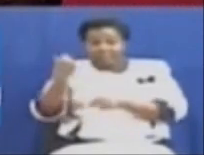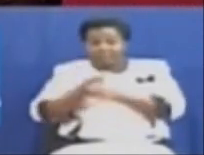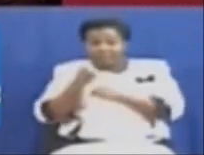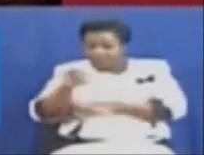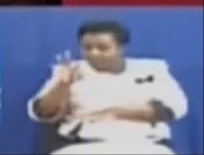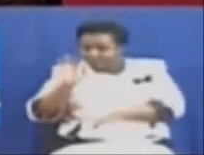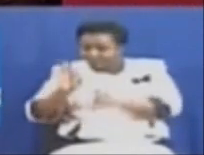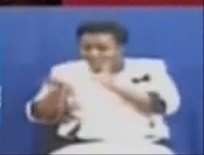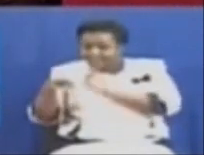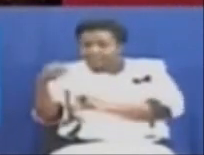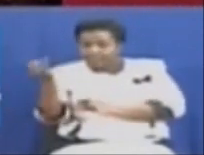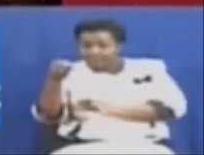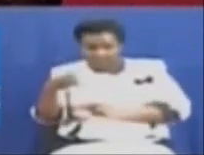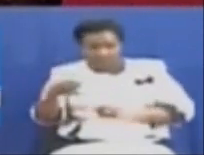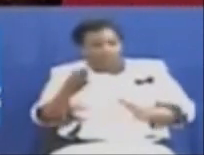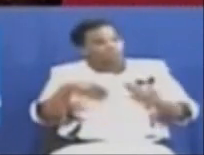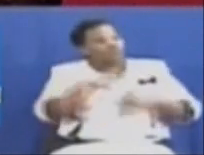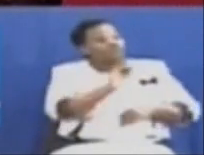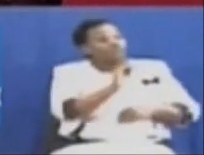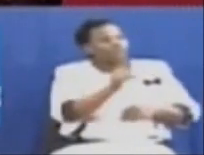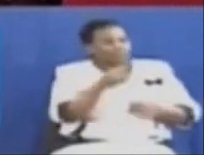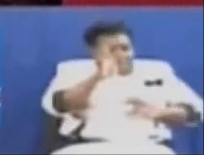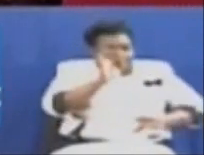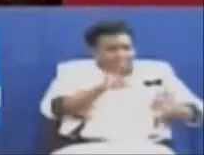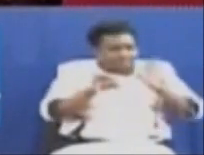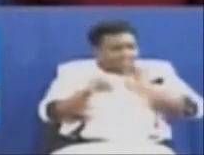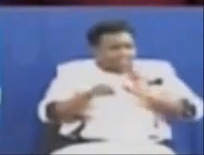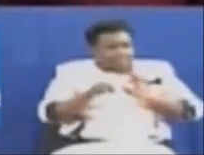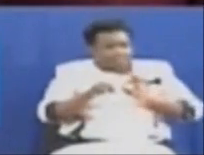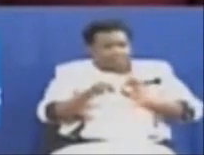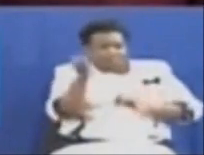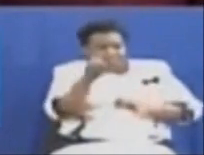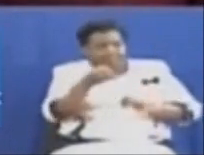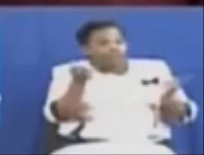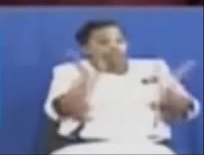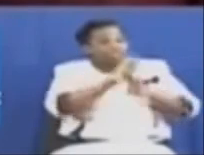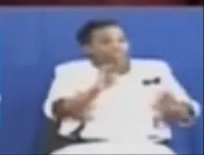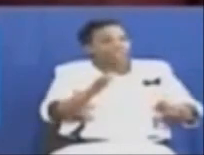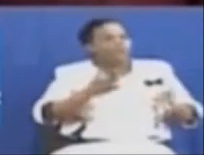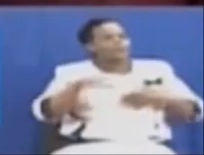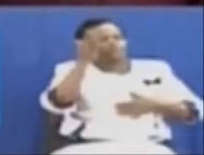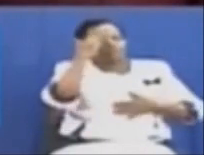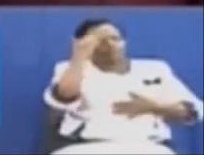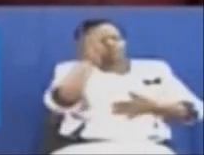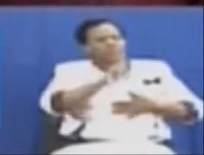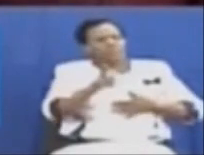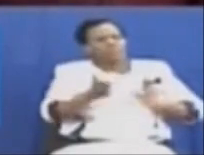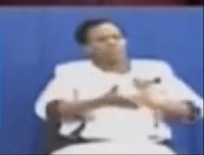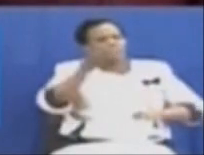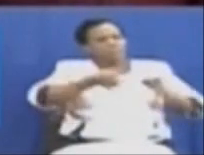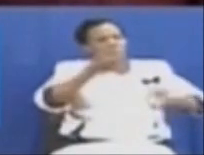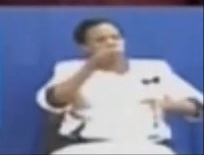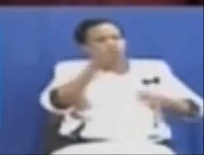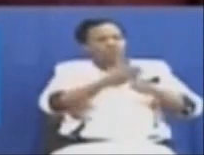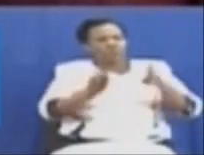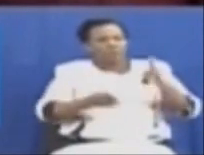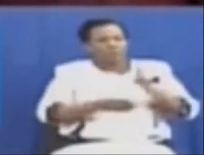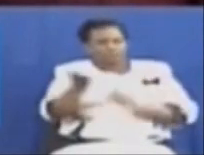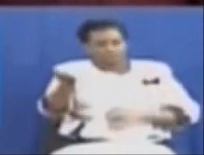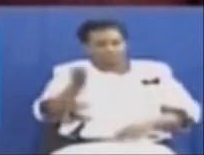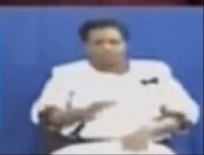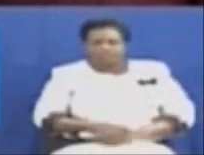Spika, serikali imesema imetenga shilingi bilioni 7 kwa ajili ya ujenzi wa kilomita